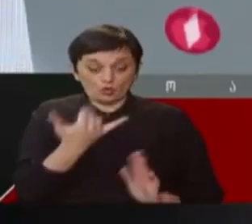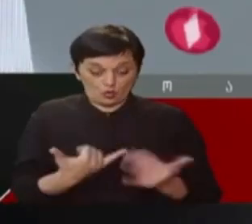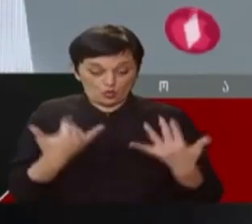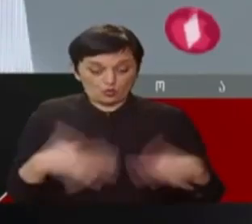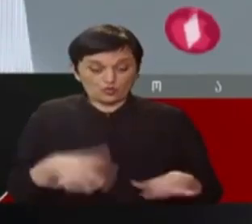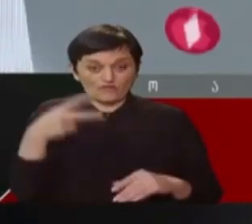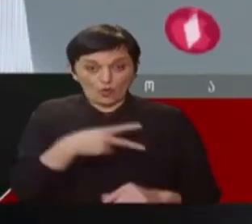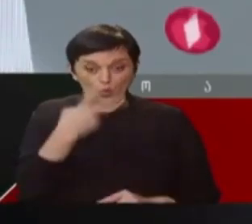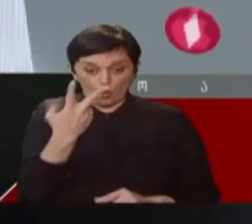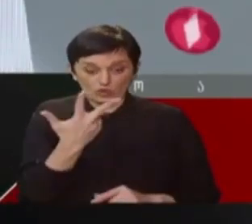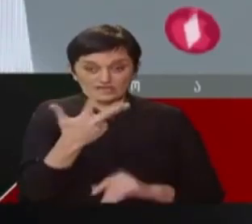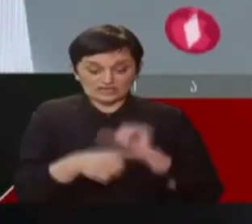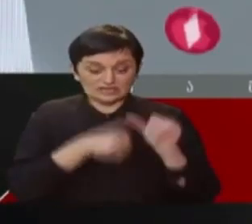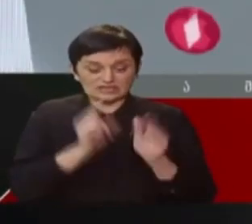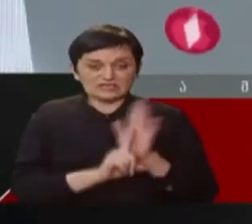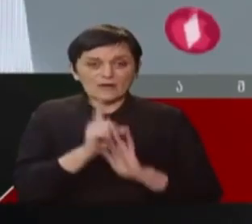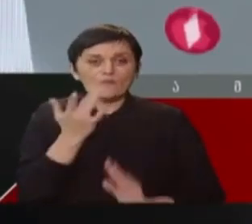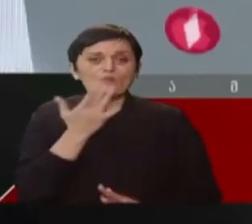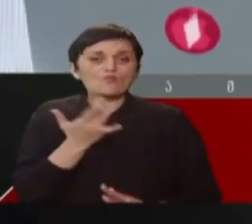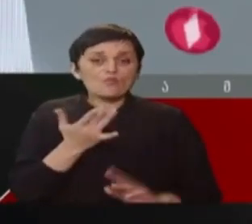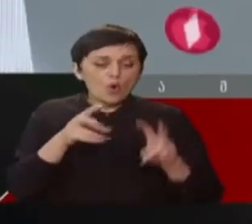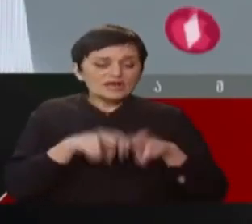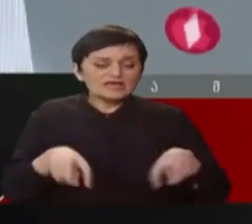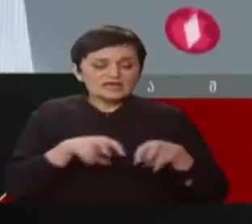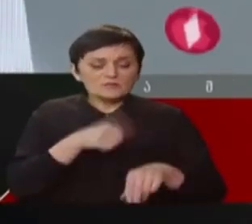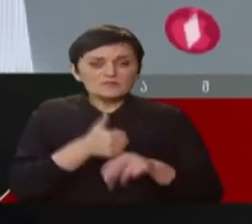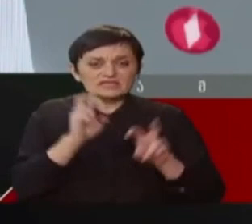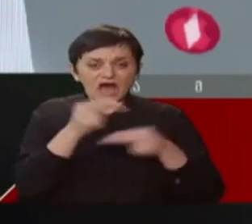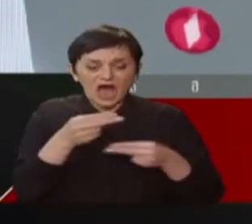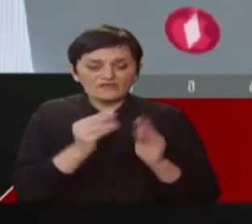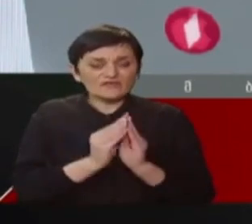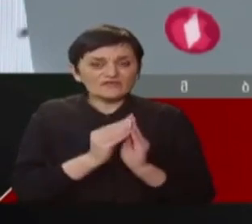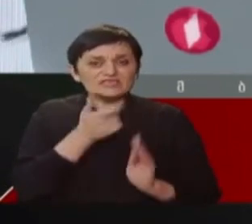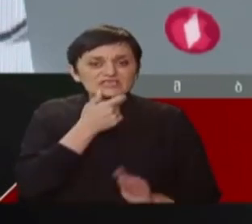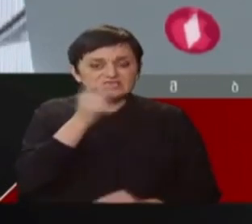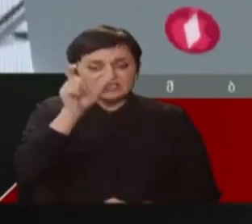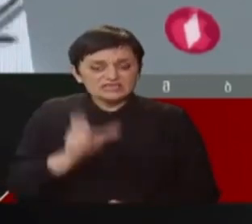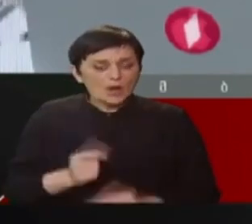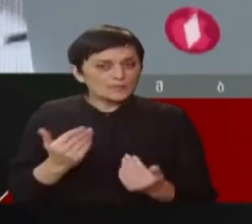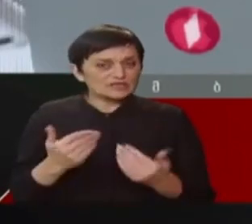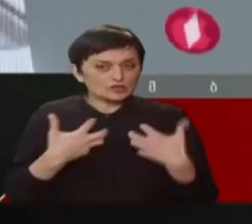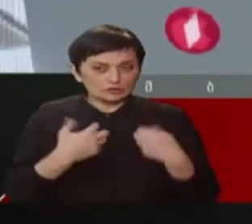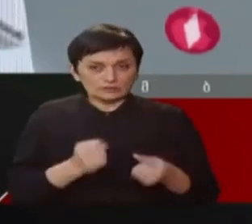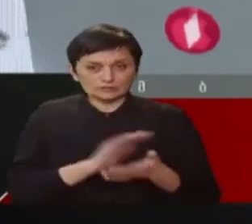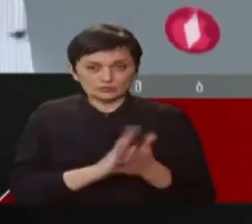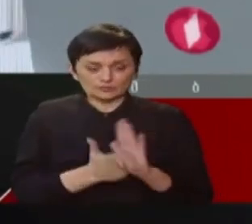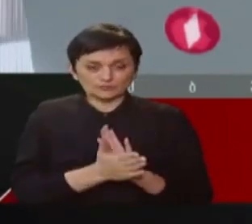დაიწყო უკვე 2023 წელი და პოლიტიკური განხილვის მთავარი თემა არის ისევ მიხეილ სააკაშვილი და მისი ჯანმრთელობის